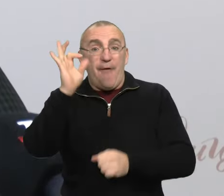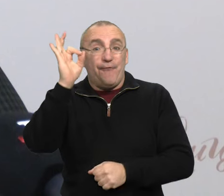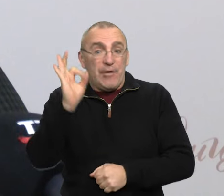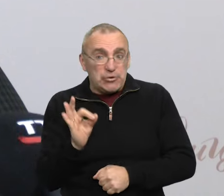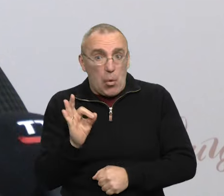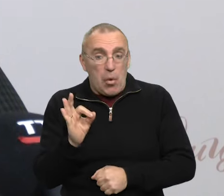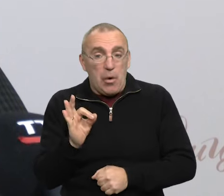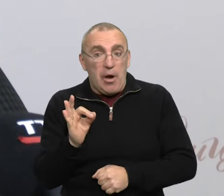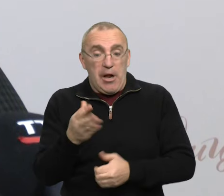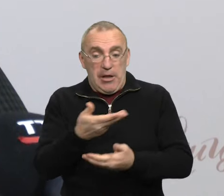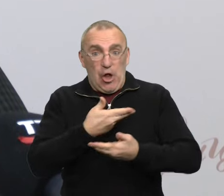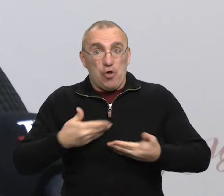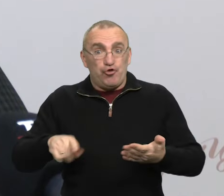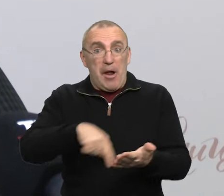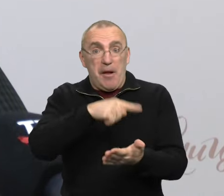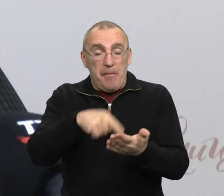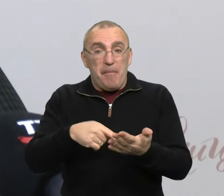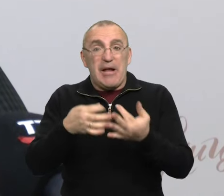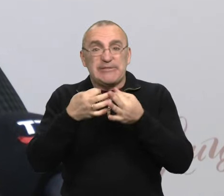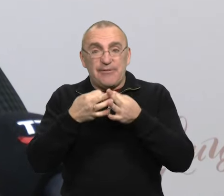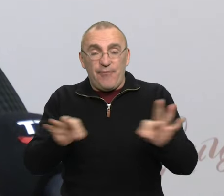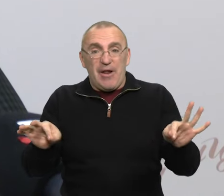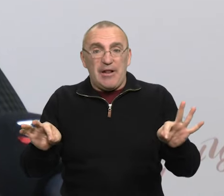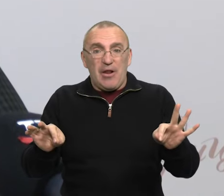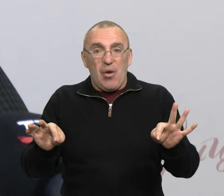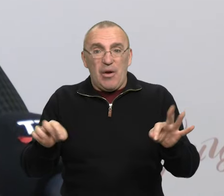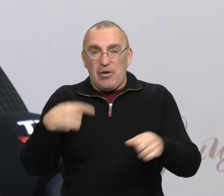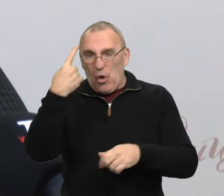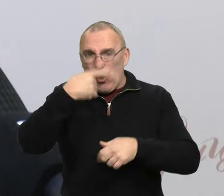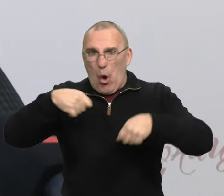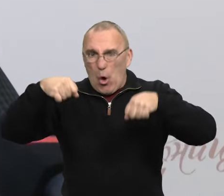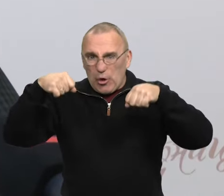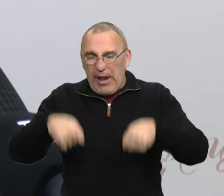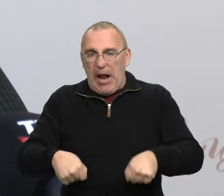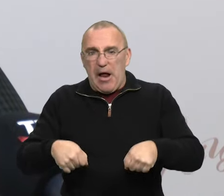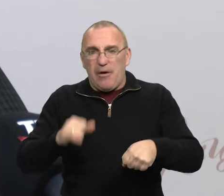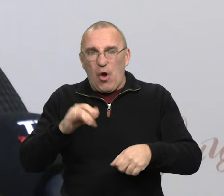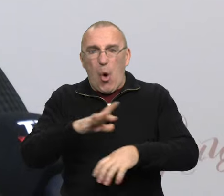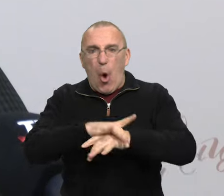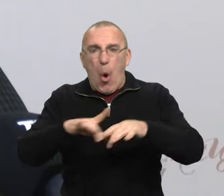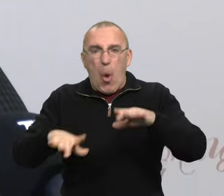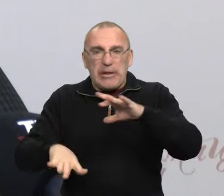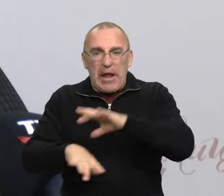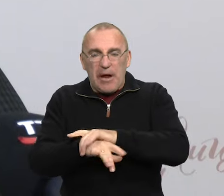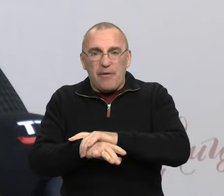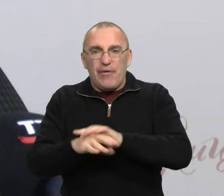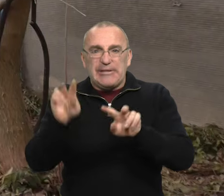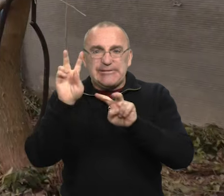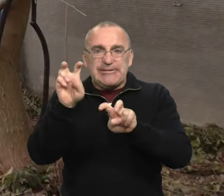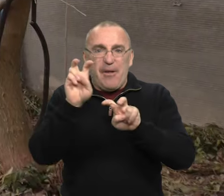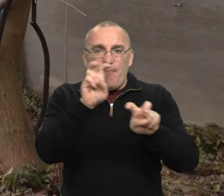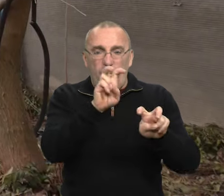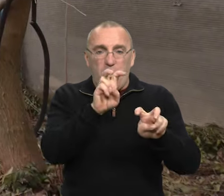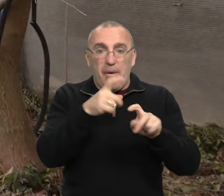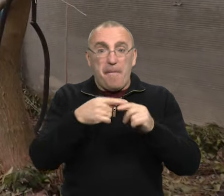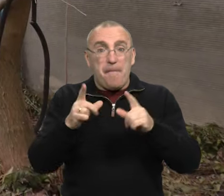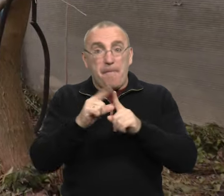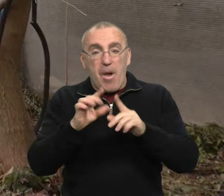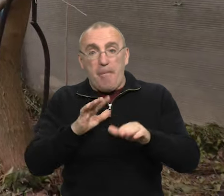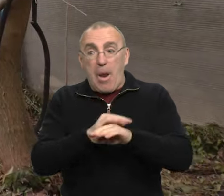95% наше місто звільнилося від тоталі тоталітарних і колоніальних символів згідно з